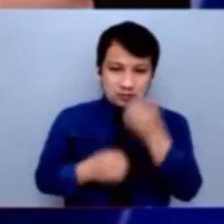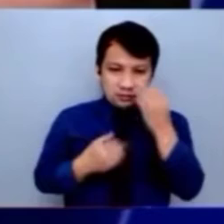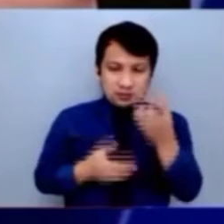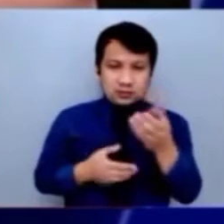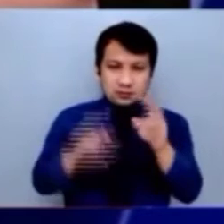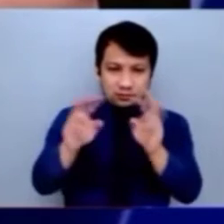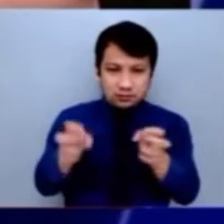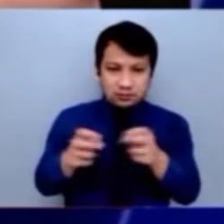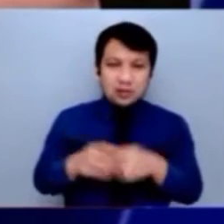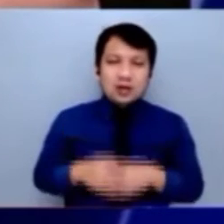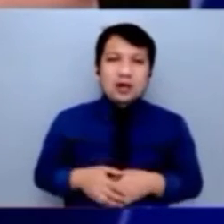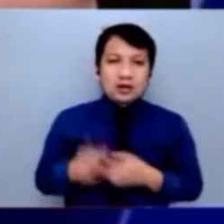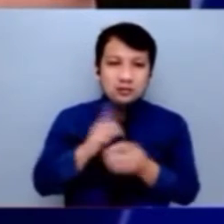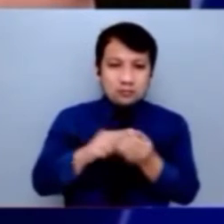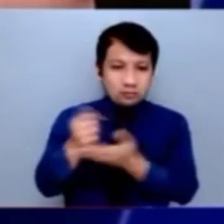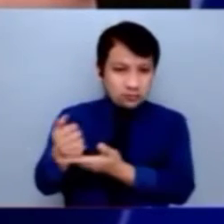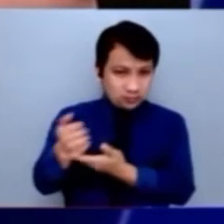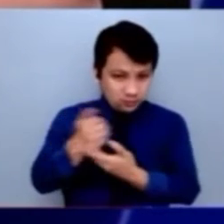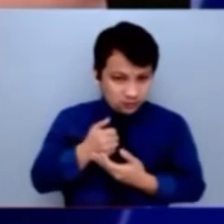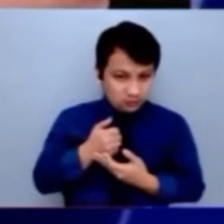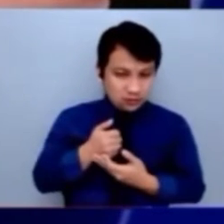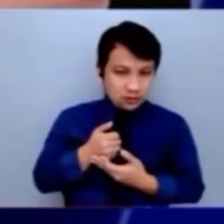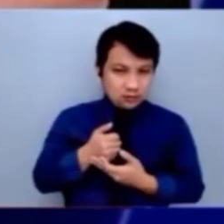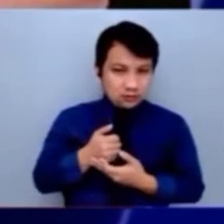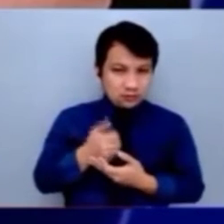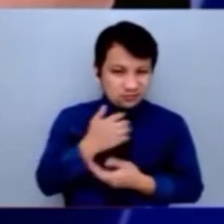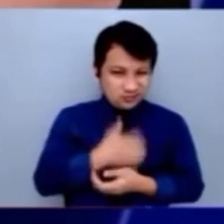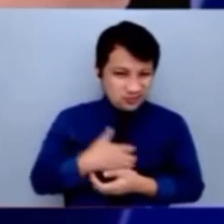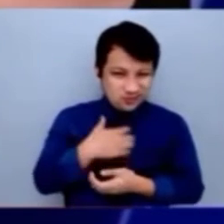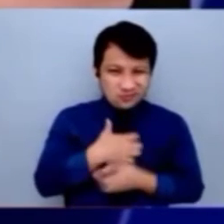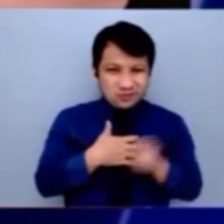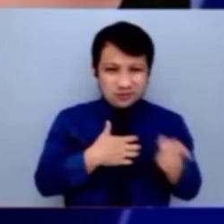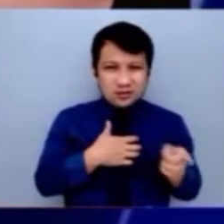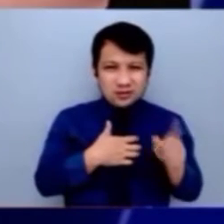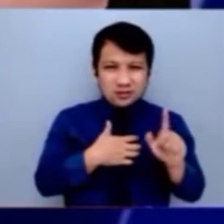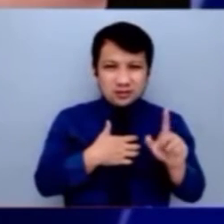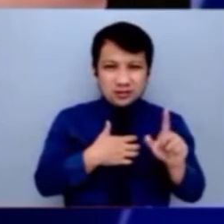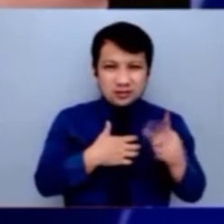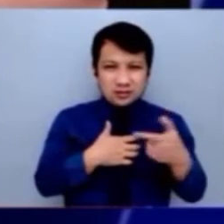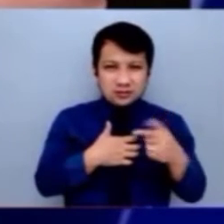pagdating nung tulong, parang nagre-reklamo na yung LGU, hindi nila kakayanin